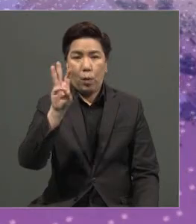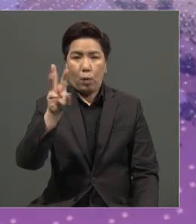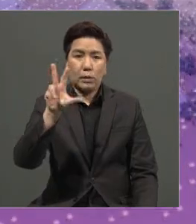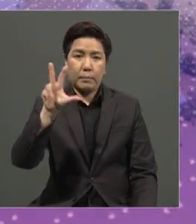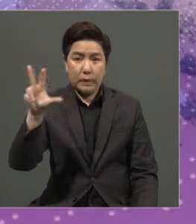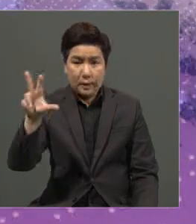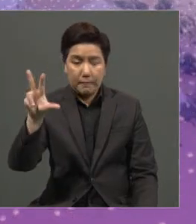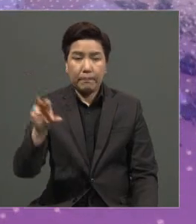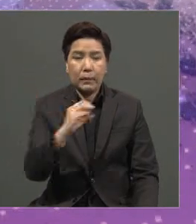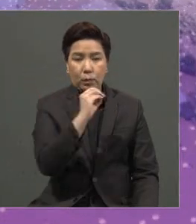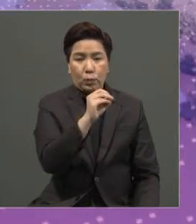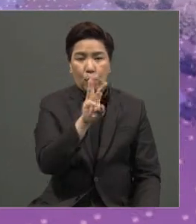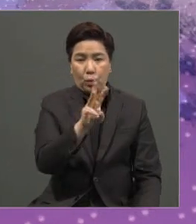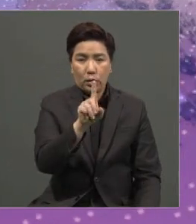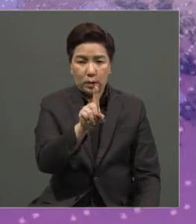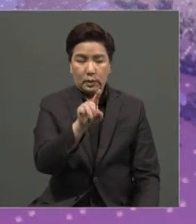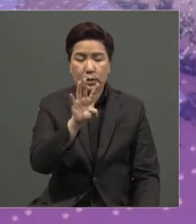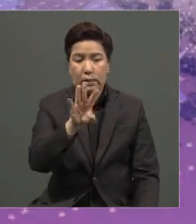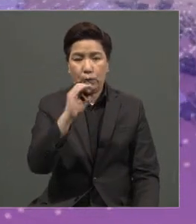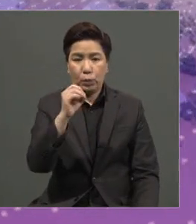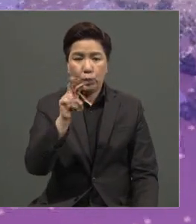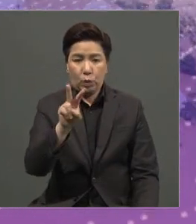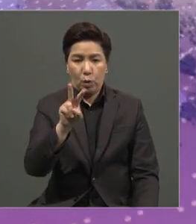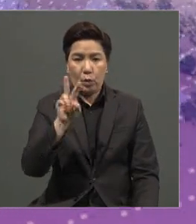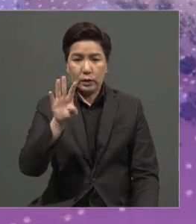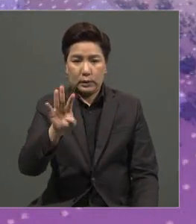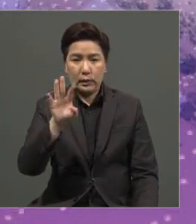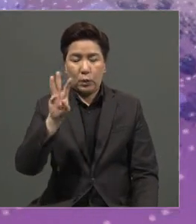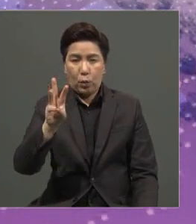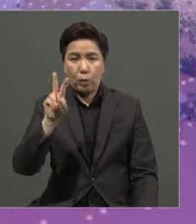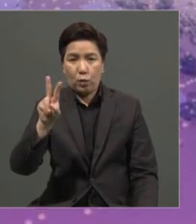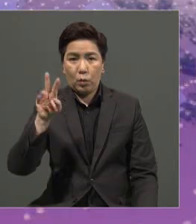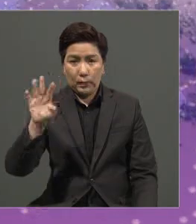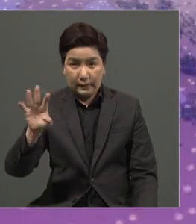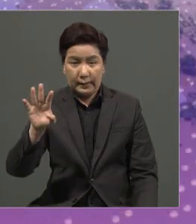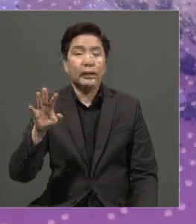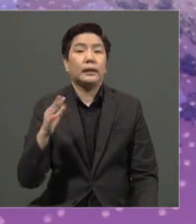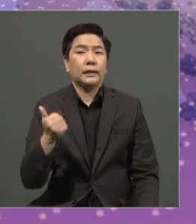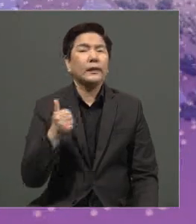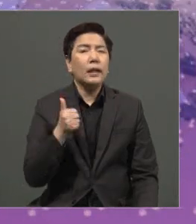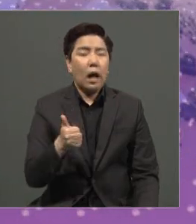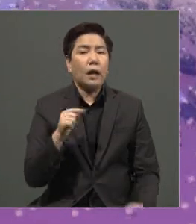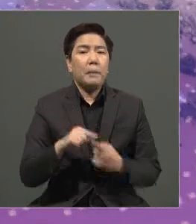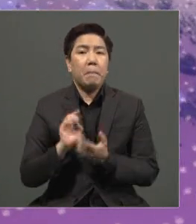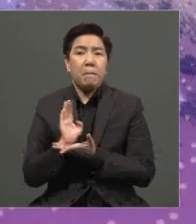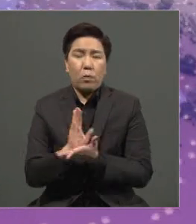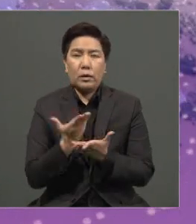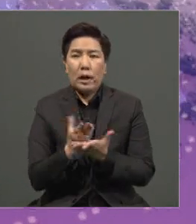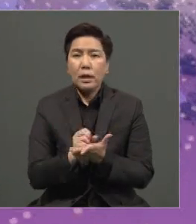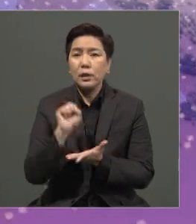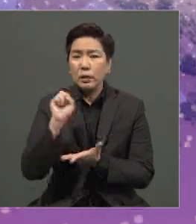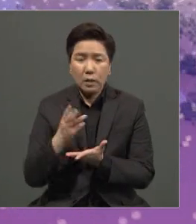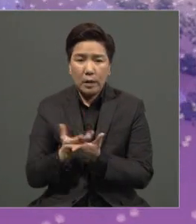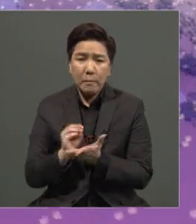9633และ 061 4024624นะครับหือว่าจะบริจาคเงินสมทบนะ